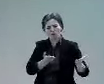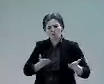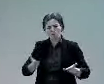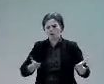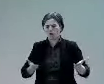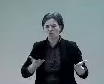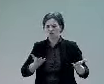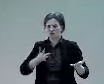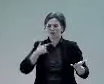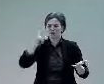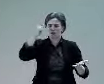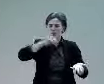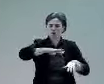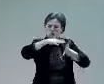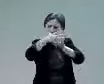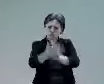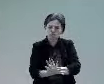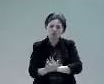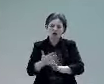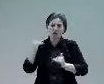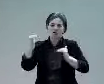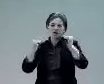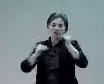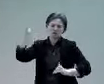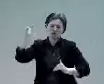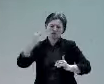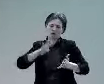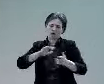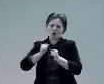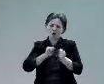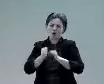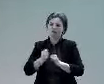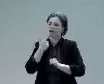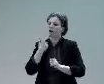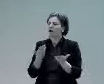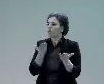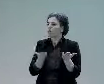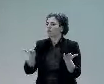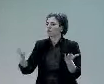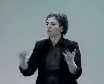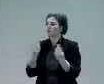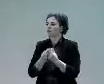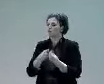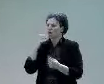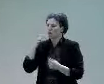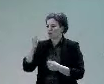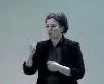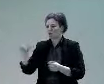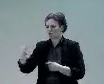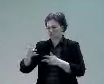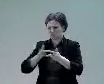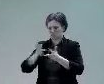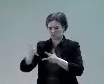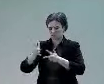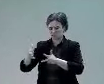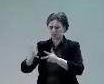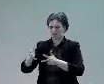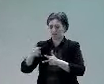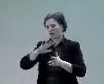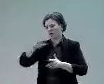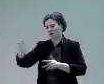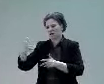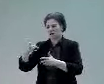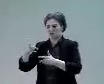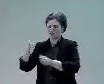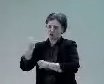transizione ecologica e la lotta alle diseguaglianze, e le offriamo al dialogo con voi, con Stefano Bonaccini, con le altre forze ecologiste e progressiste.